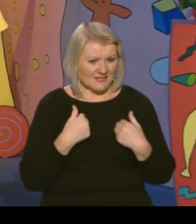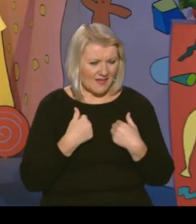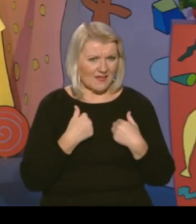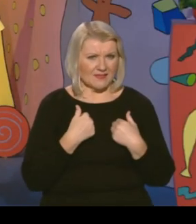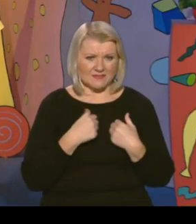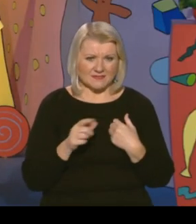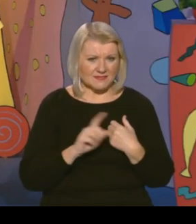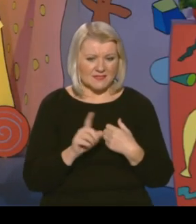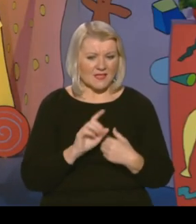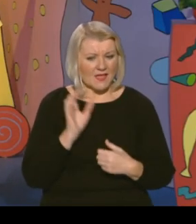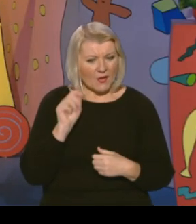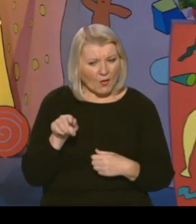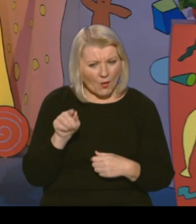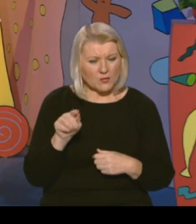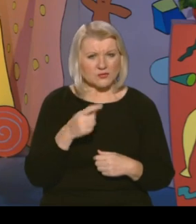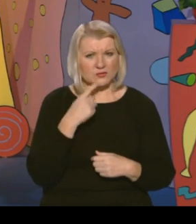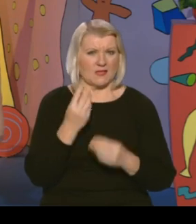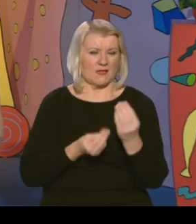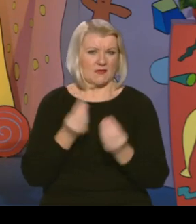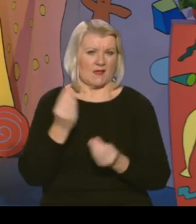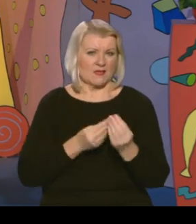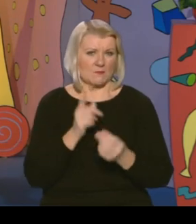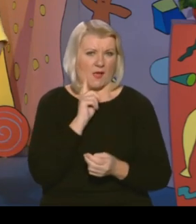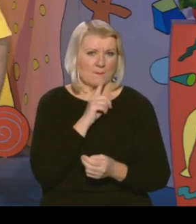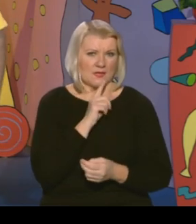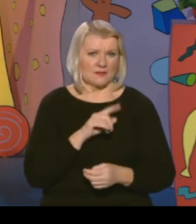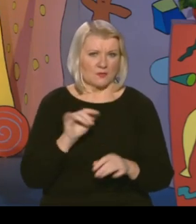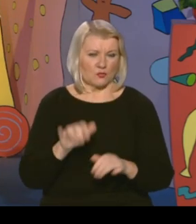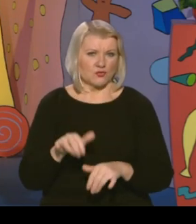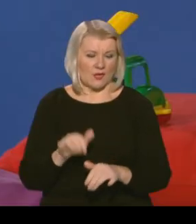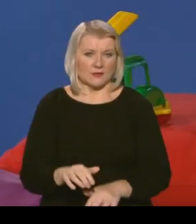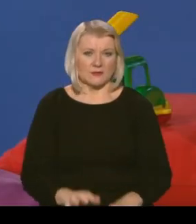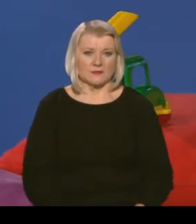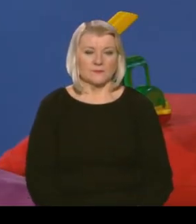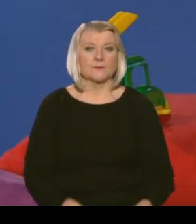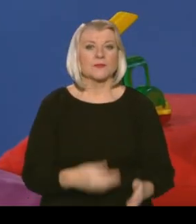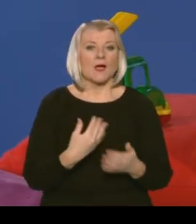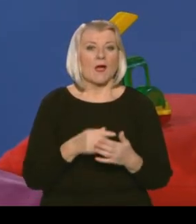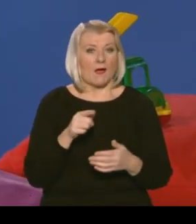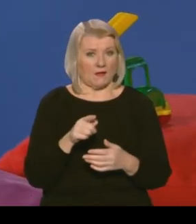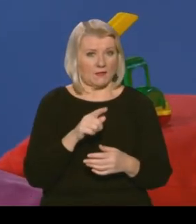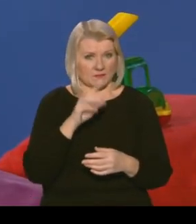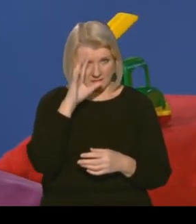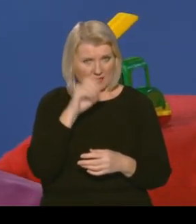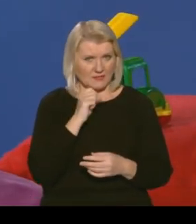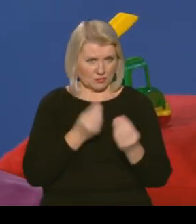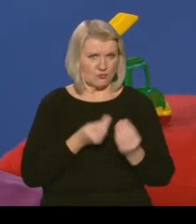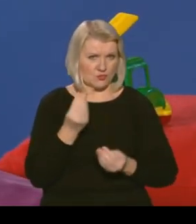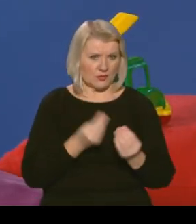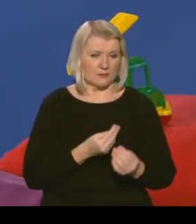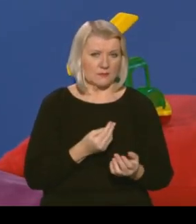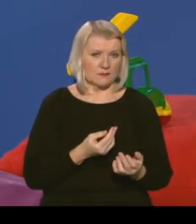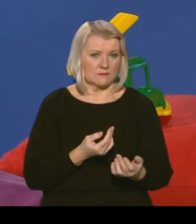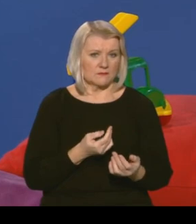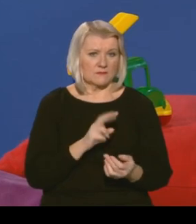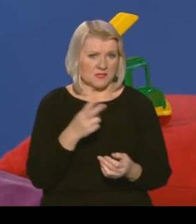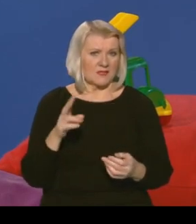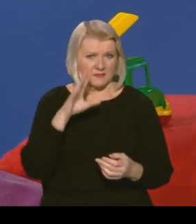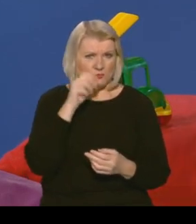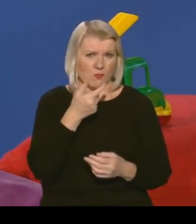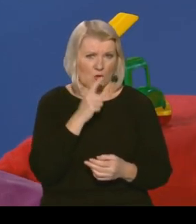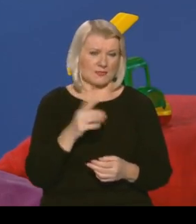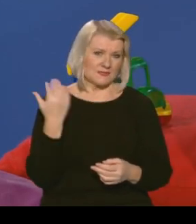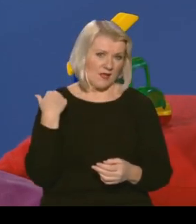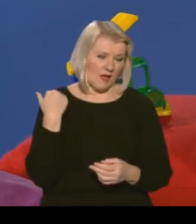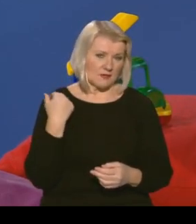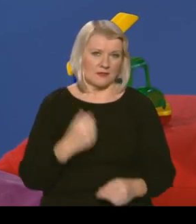ale holčičky ano, Františku. Aha, a ty bys byl dědeček. Dědečky taky bolí záda.